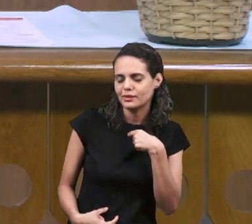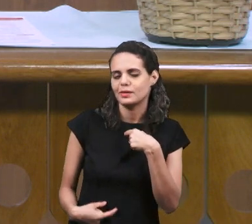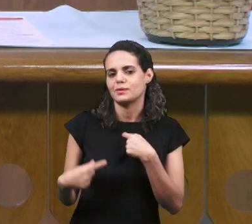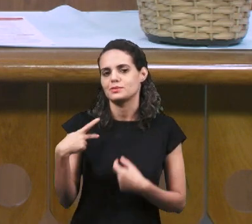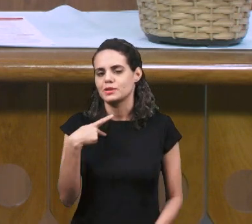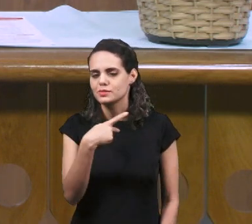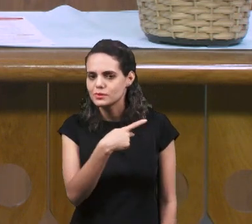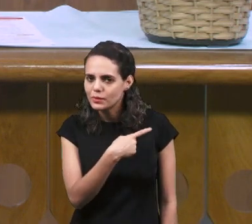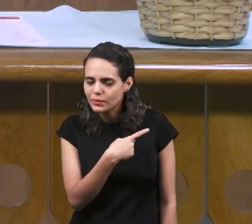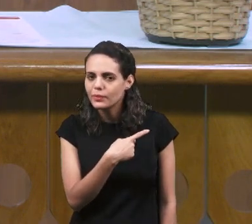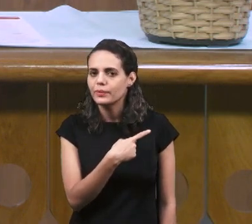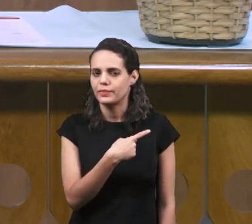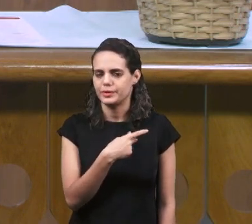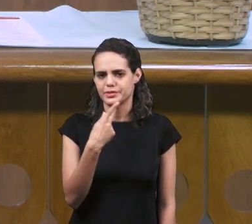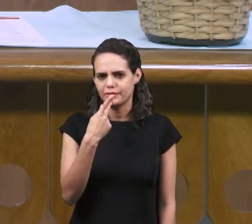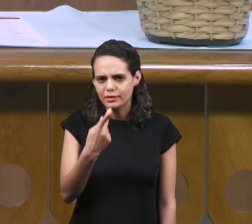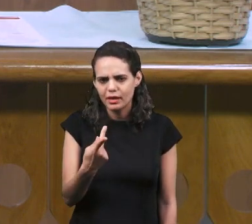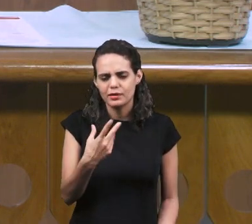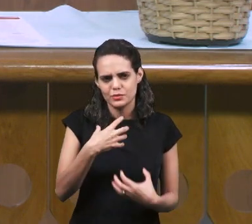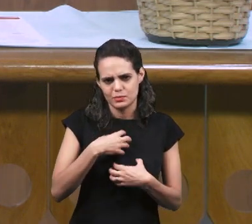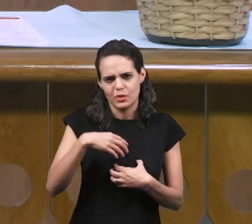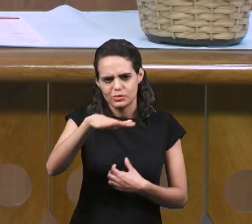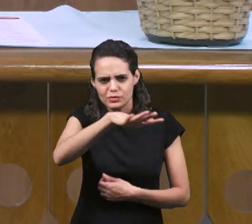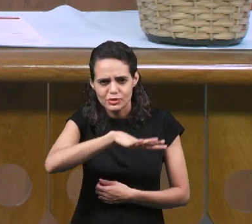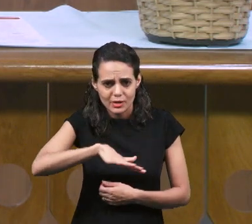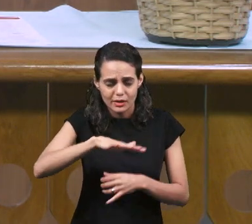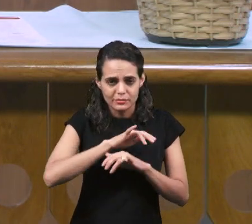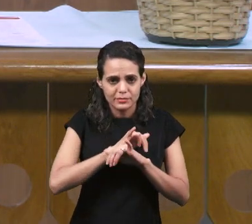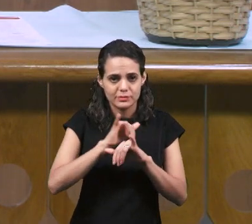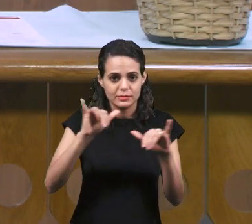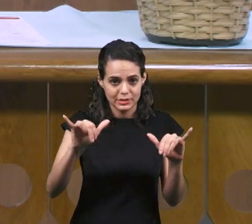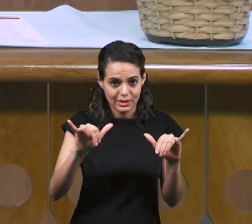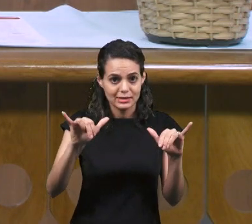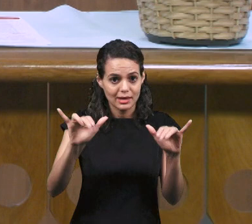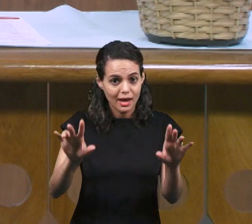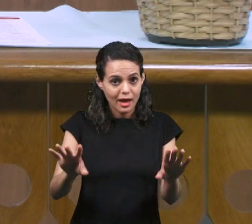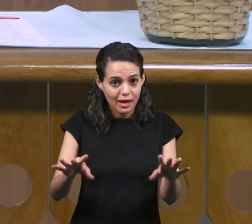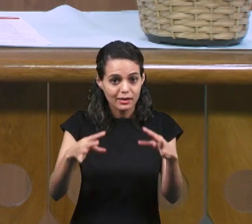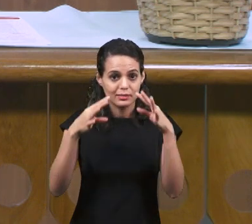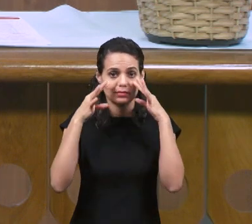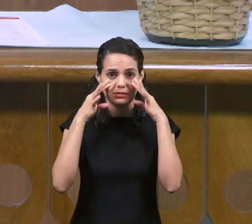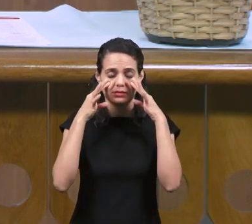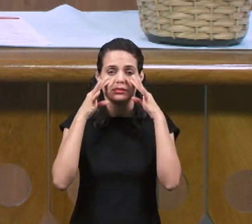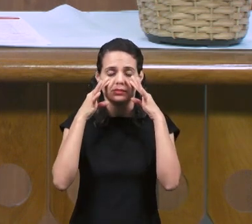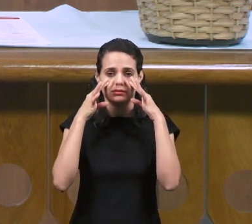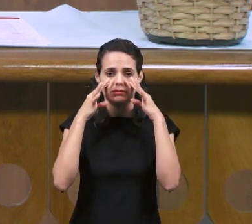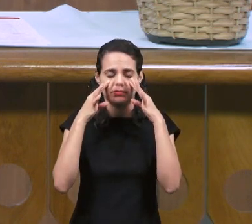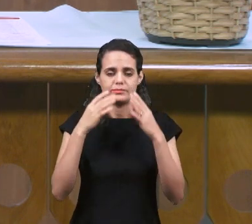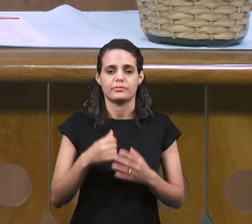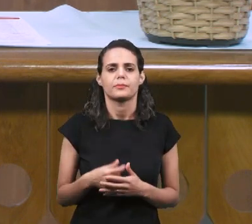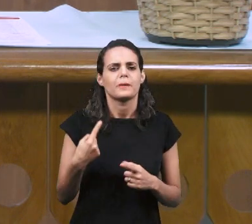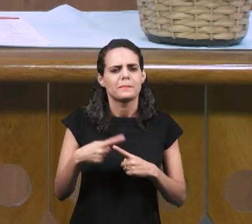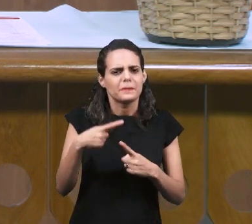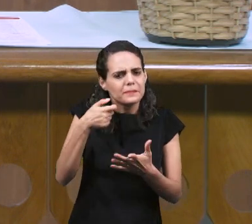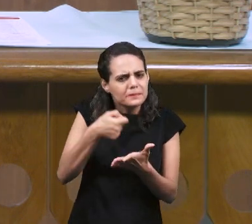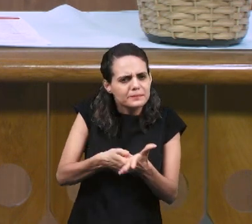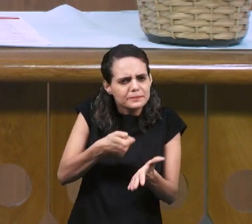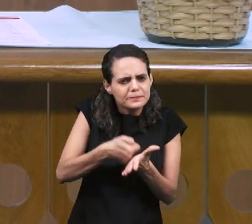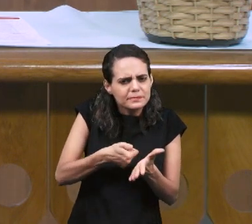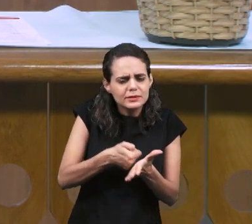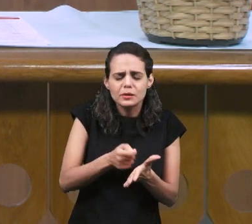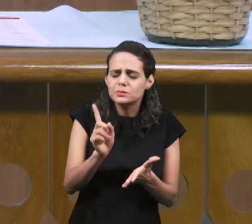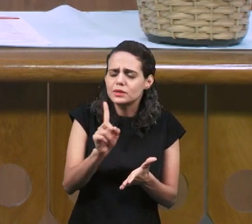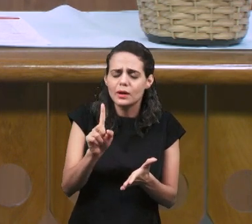qu'on puisse faire attention à ce que nous apportons ici, pas comme une obligation, mais pour besoin. Nous avons un peuple qui